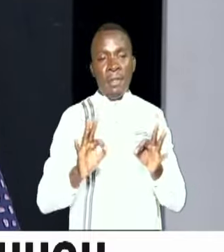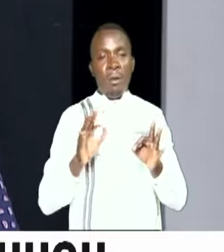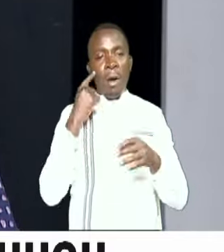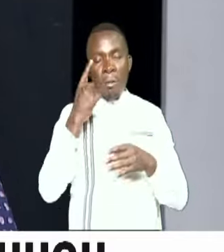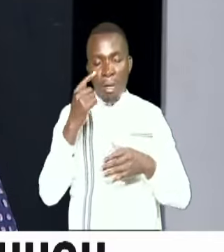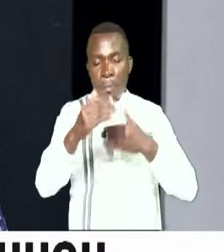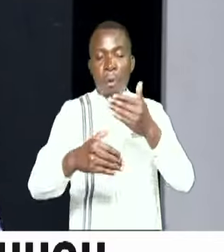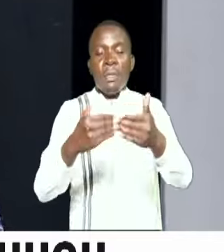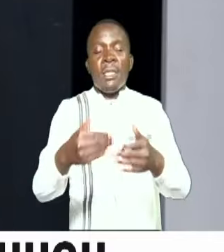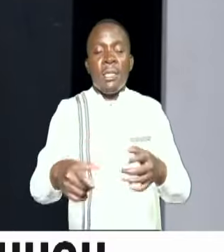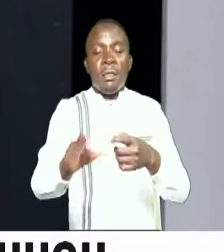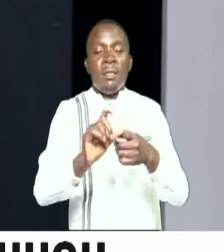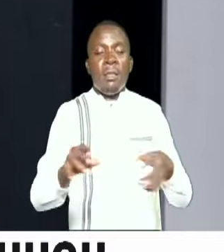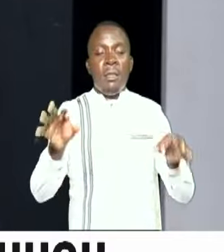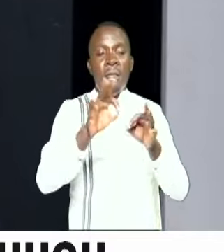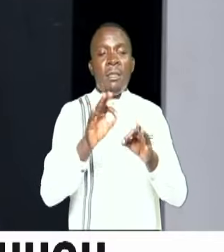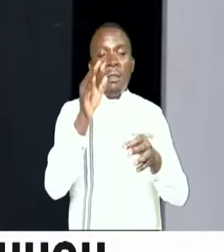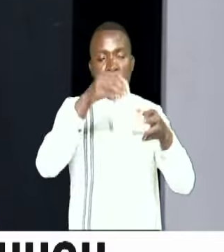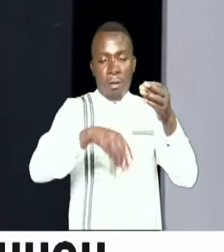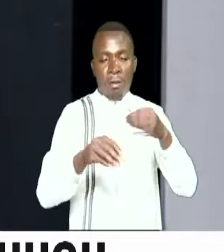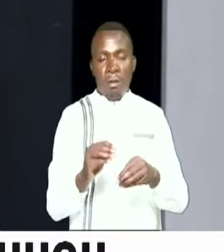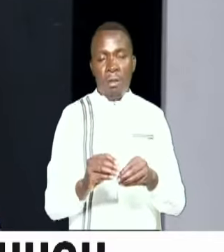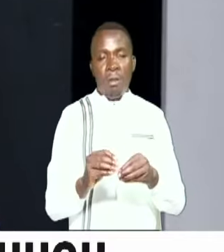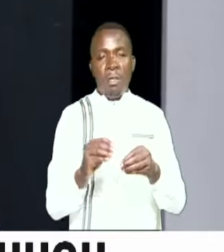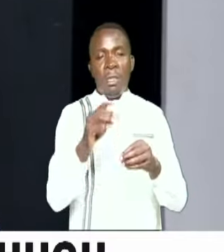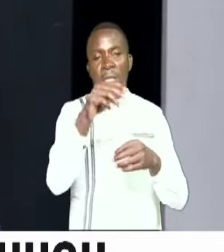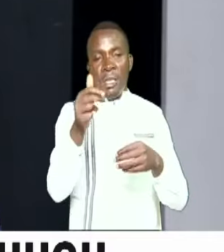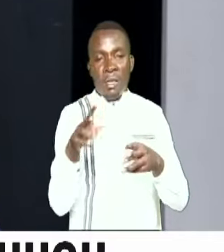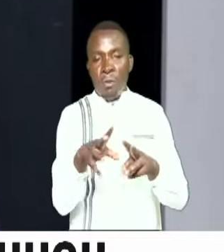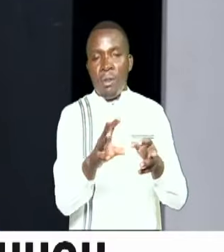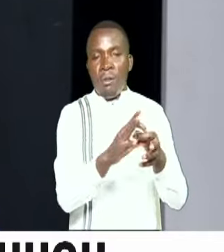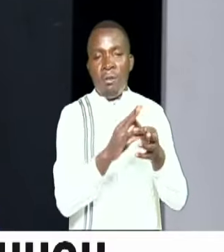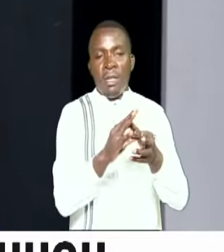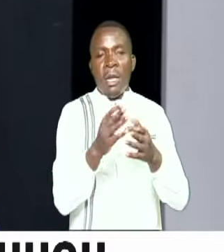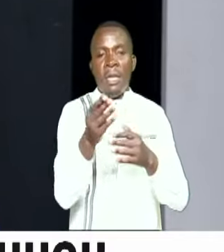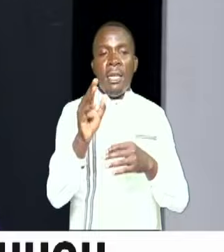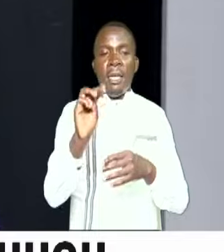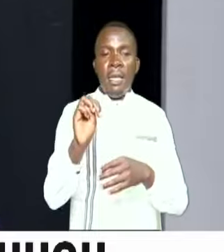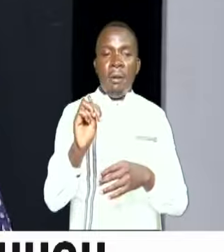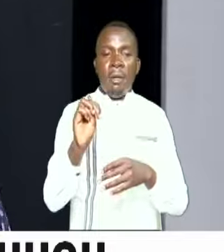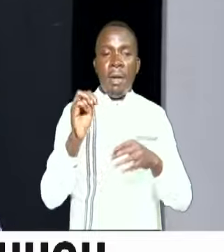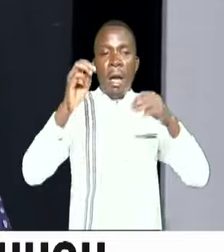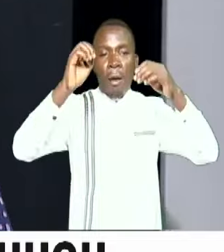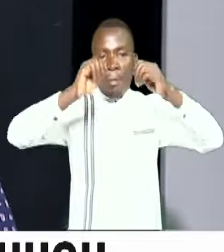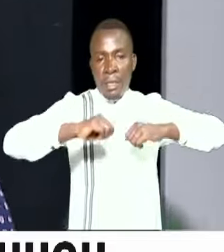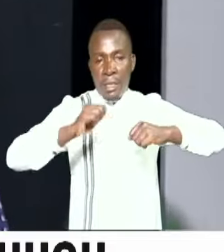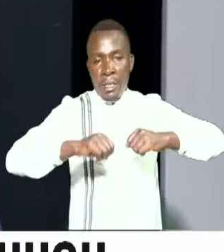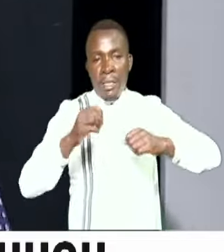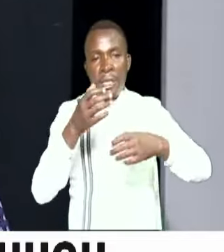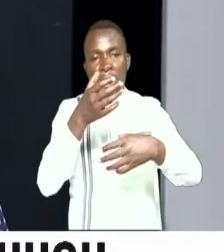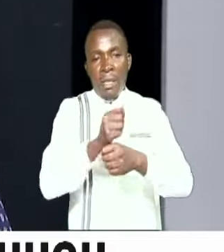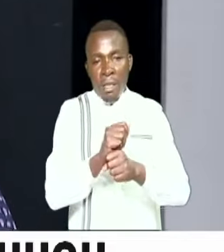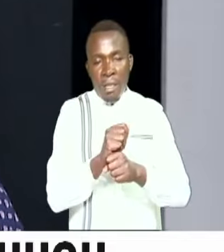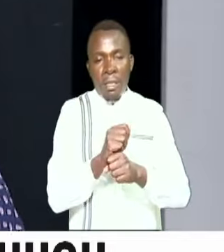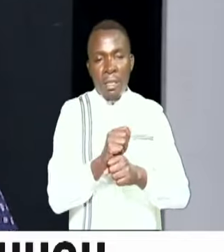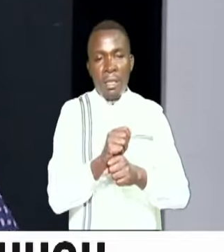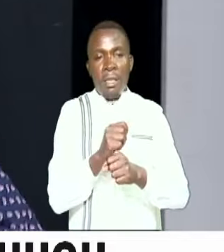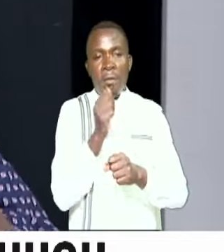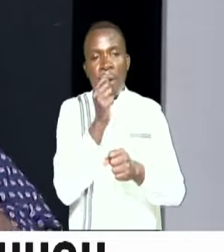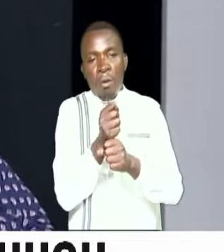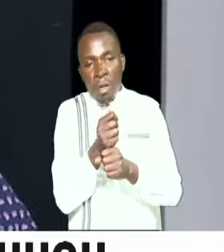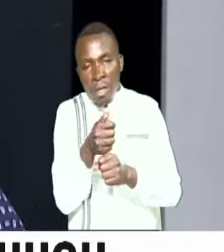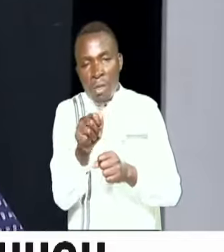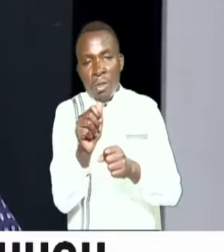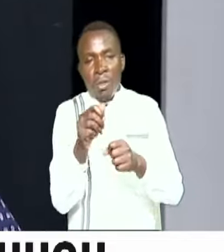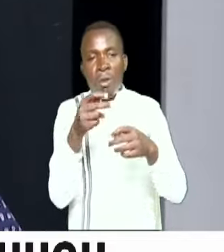utangiye gukontribua. Aho ikindi uburyo dukorana hari n'amahemo y'urabona nkatwe urugero association y'abamanufacturers ishami